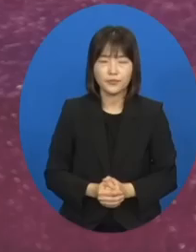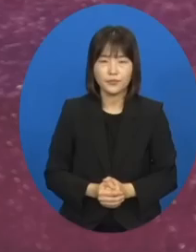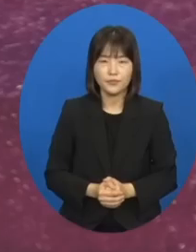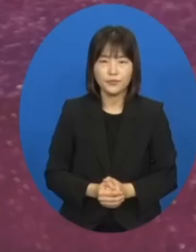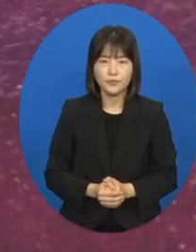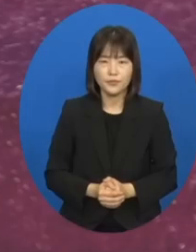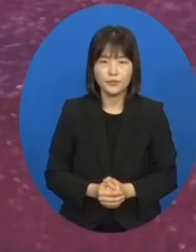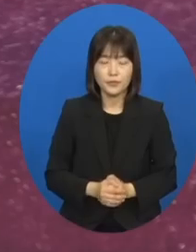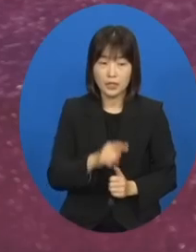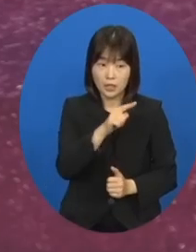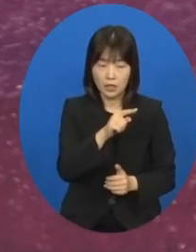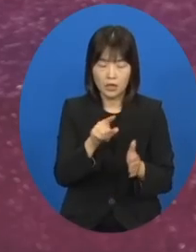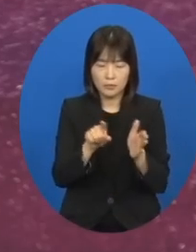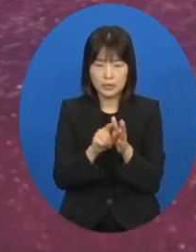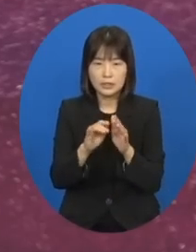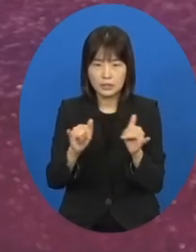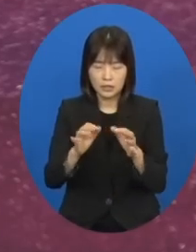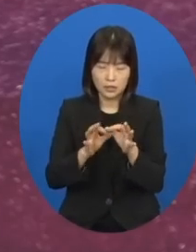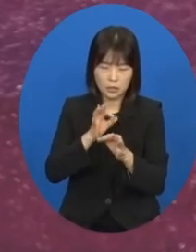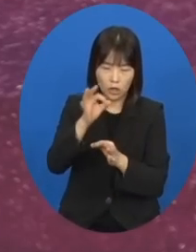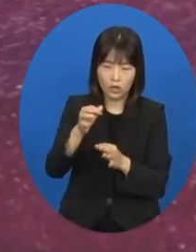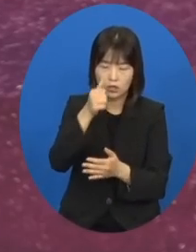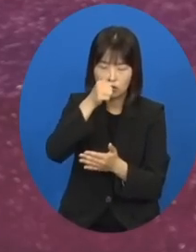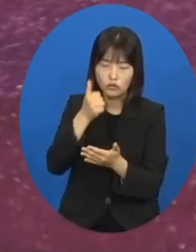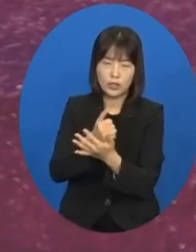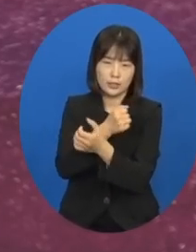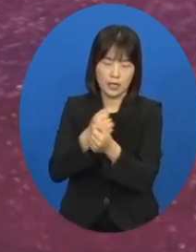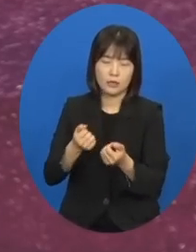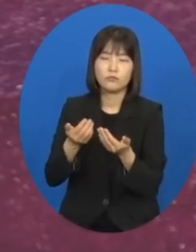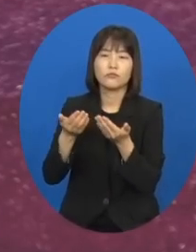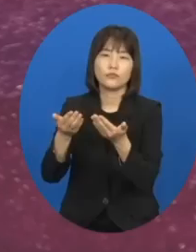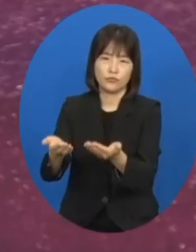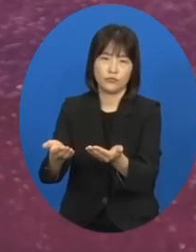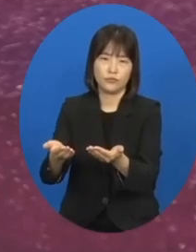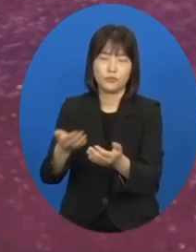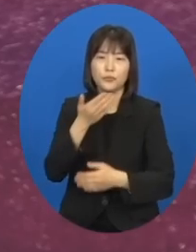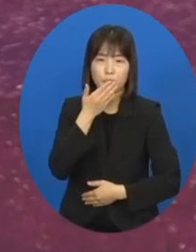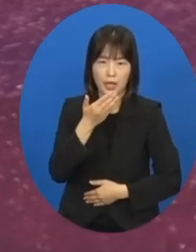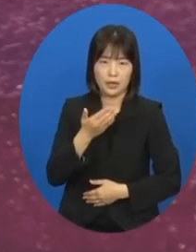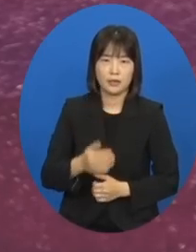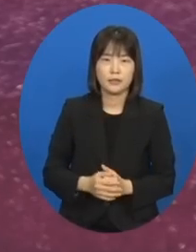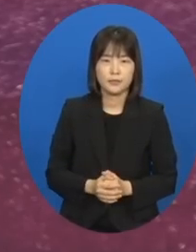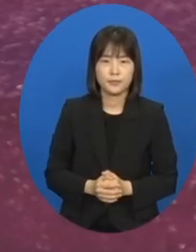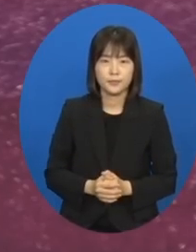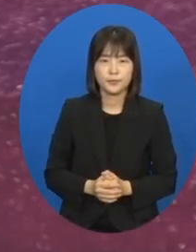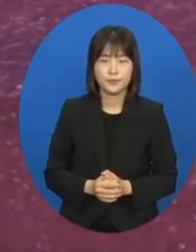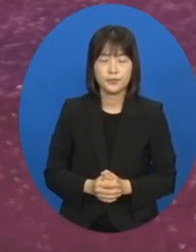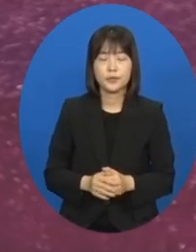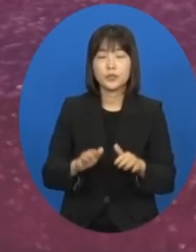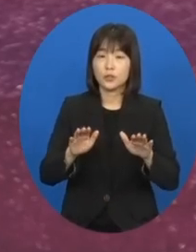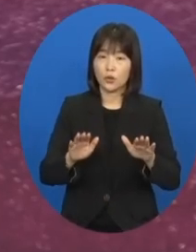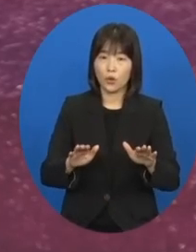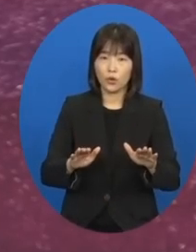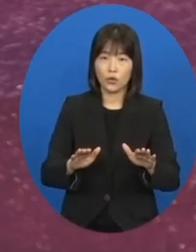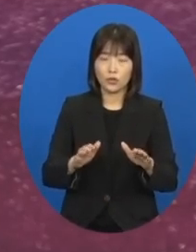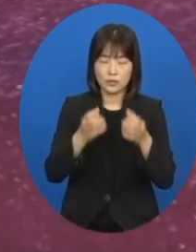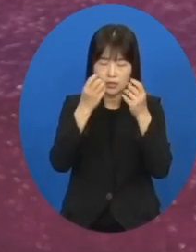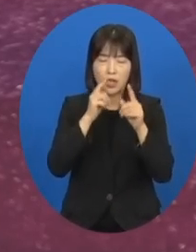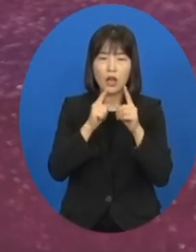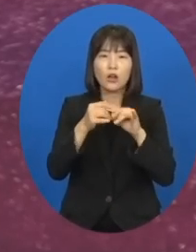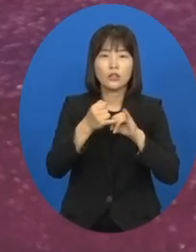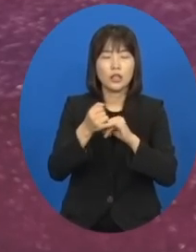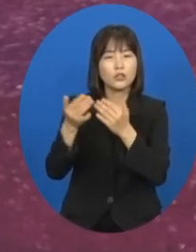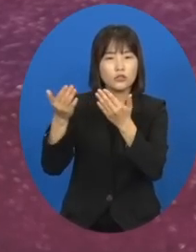거예요 믿는 자에게 영원한 죄 사함이 주어지게 된다는 것이죠 자 그래서 오늘이 새 언약의